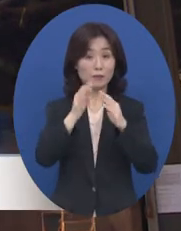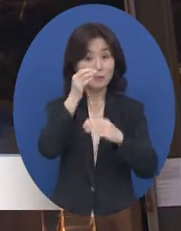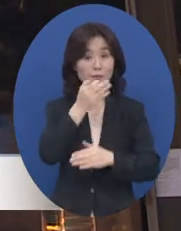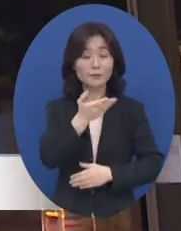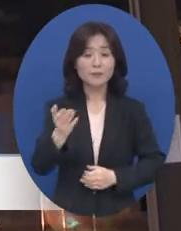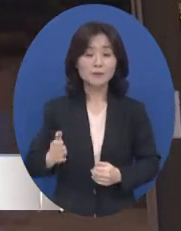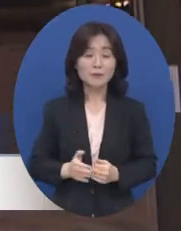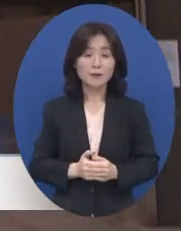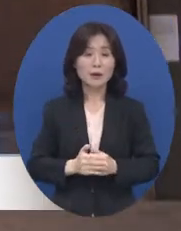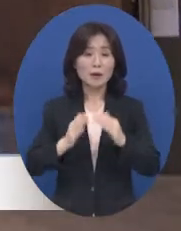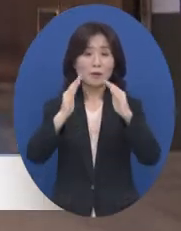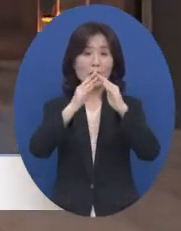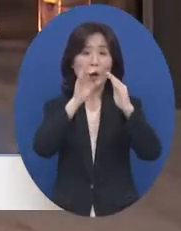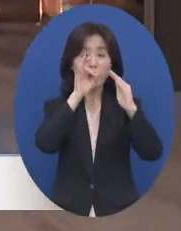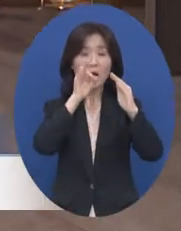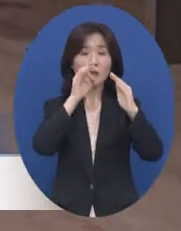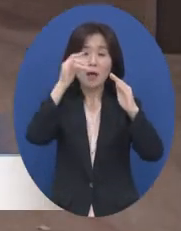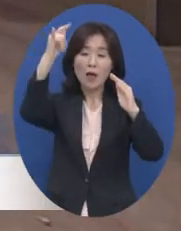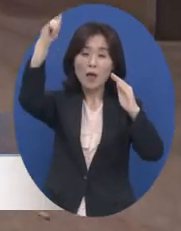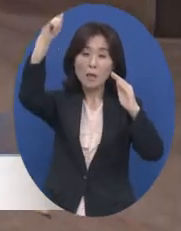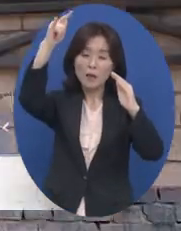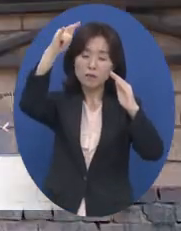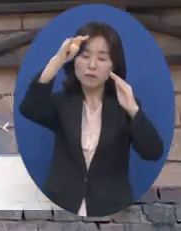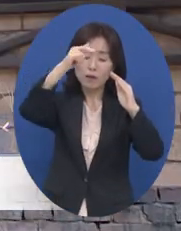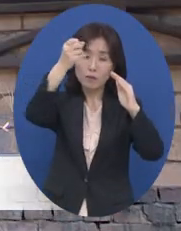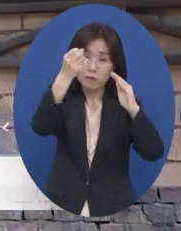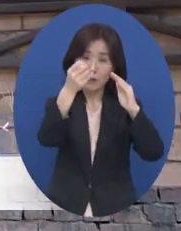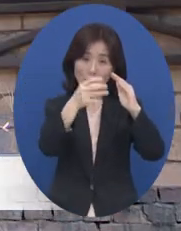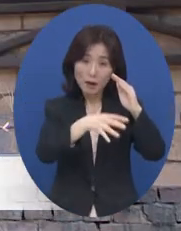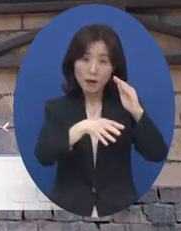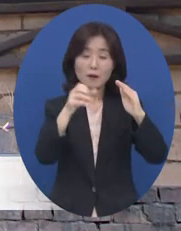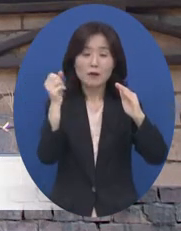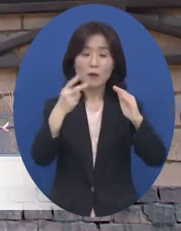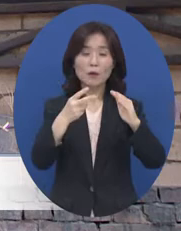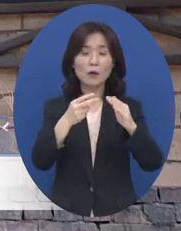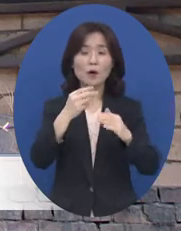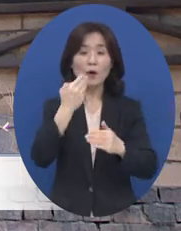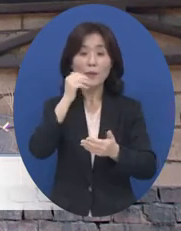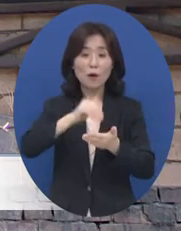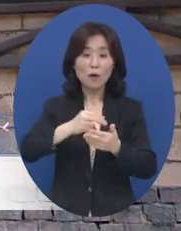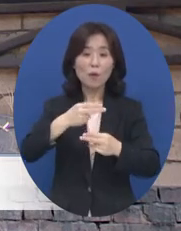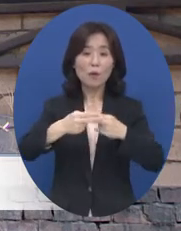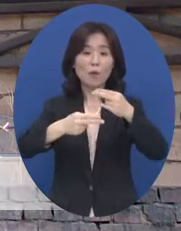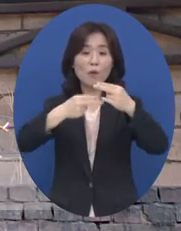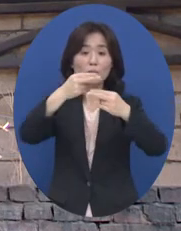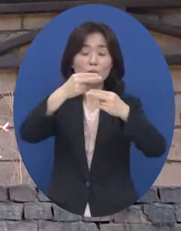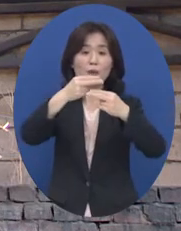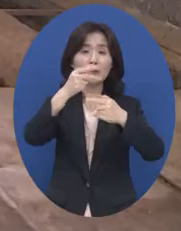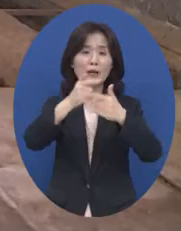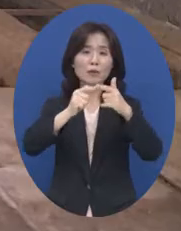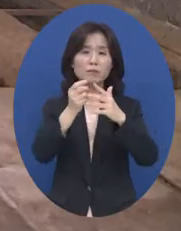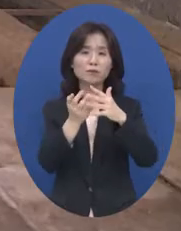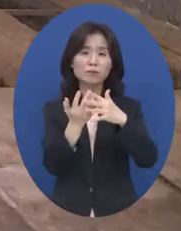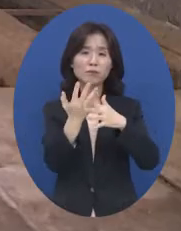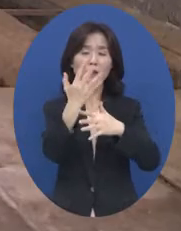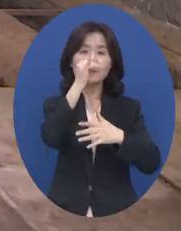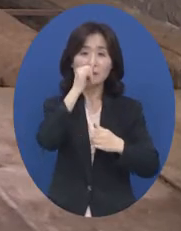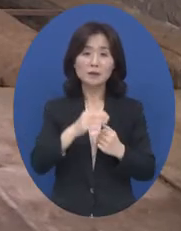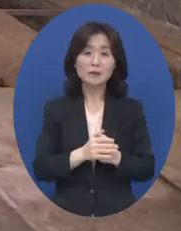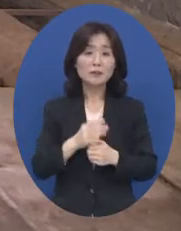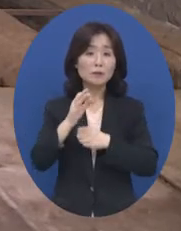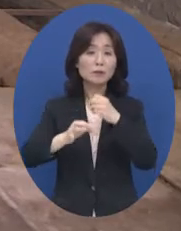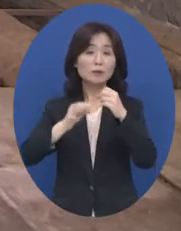구멍 뚫린 지붕에서 햇볕이 내리쬐고 벽돌 틈바구니에서는 나무가 자랐습니다. 20여